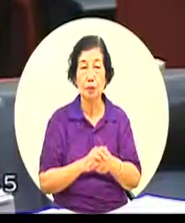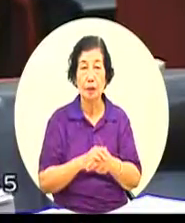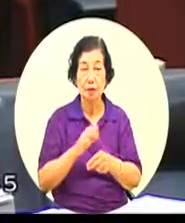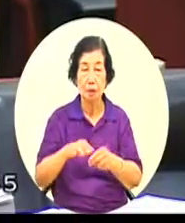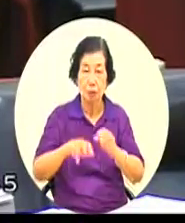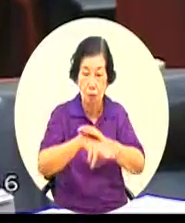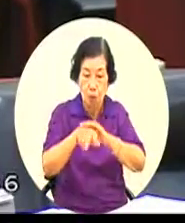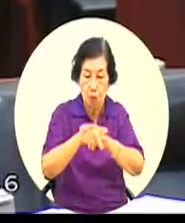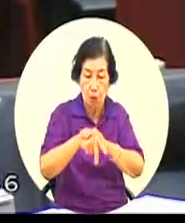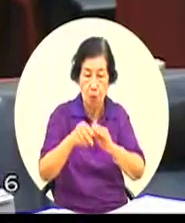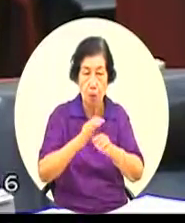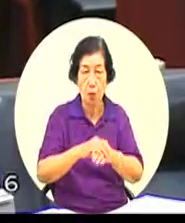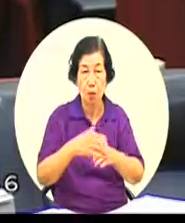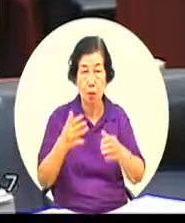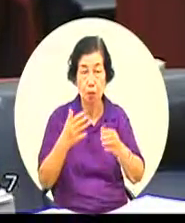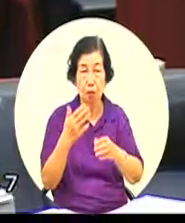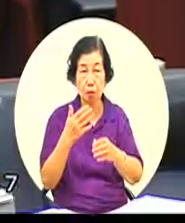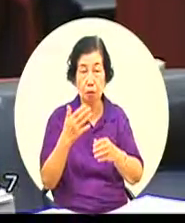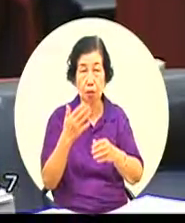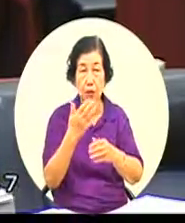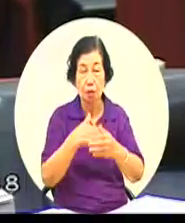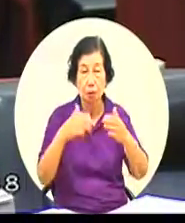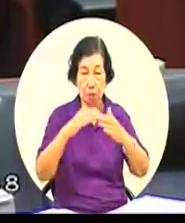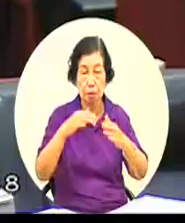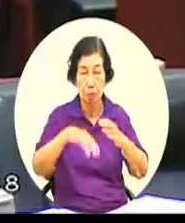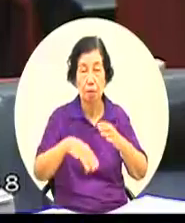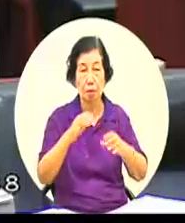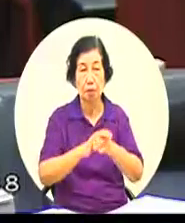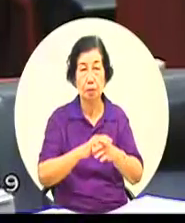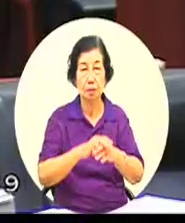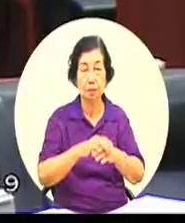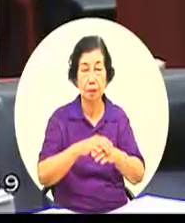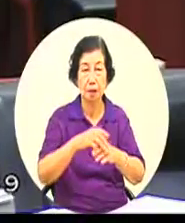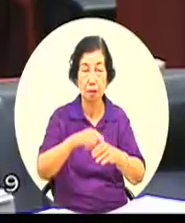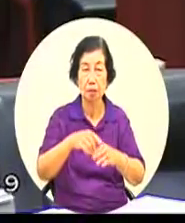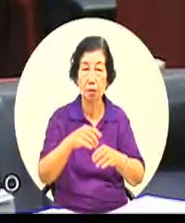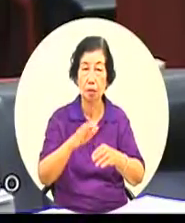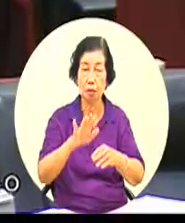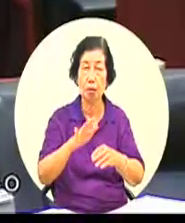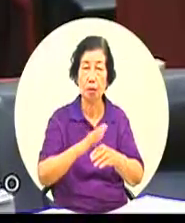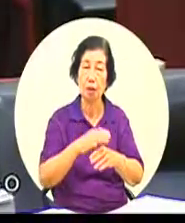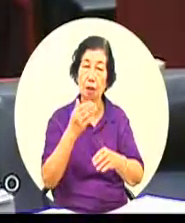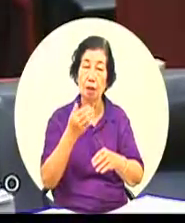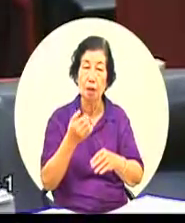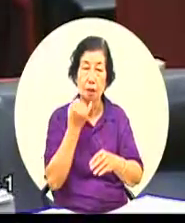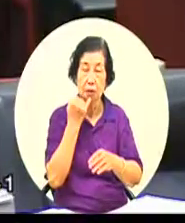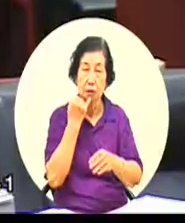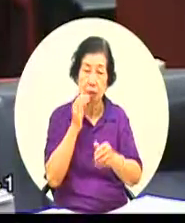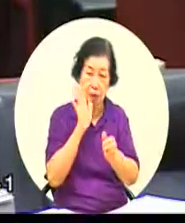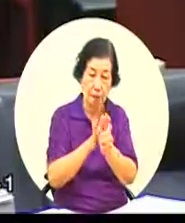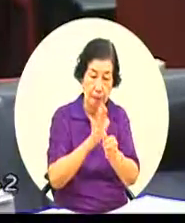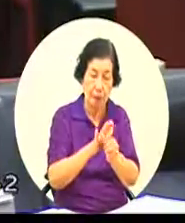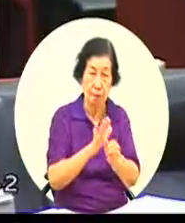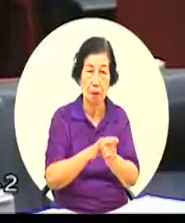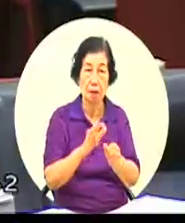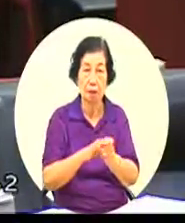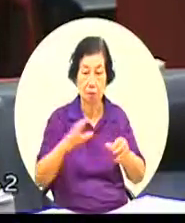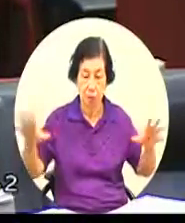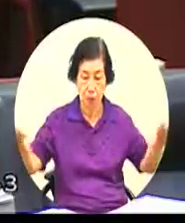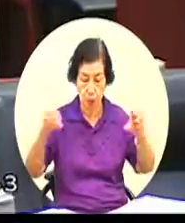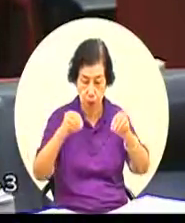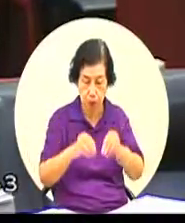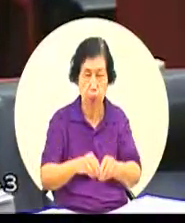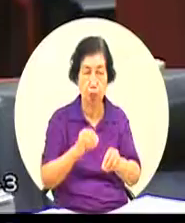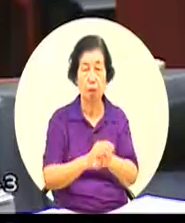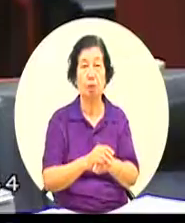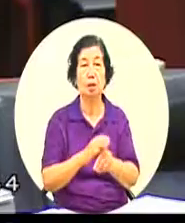嘛，好一家好一大十一字群，我相信集中管理，所以因的文化会当大家互通，迄是一个真